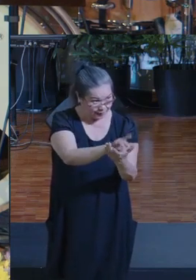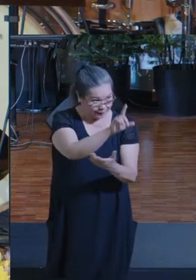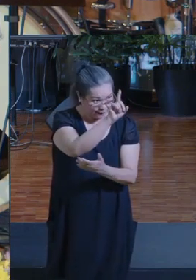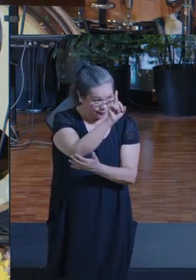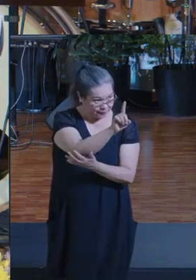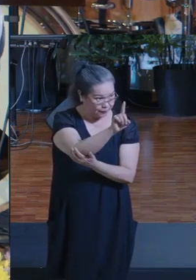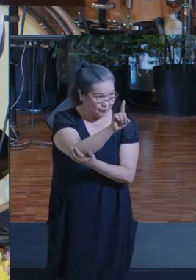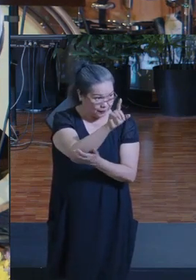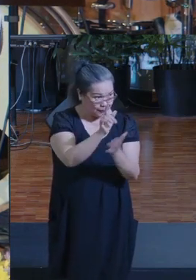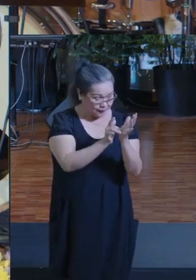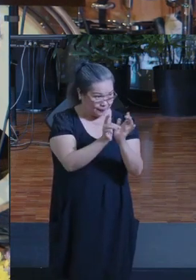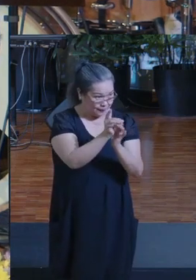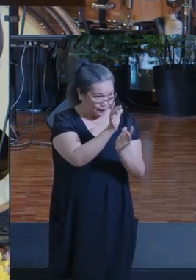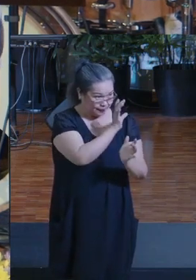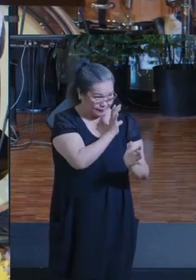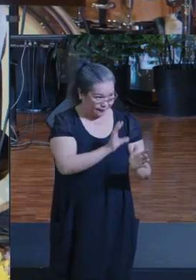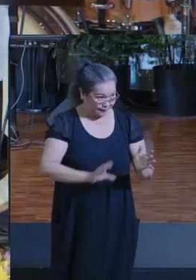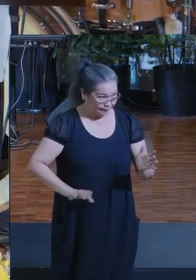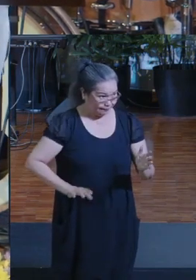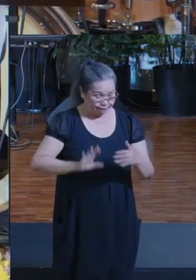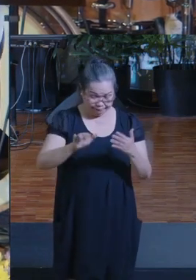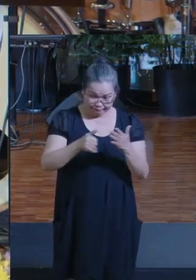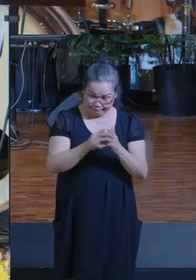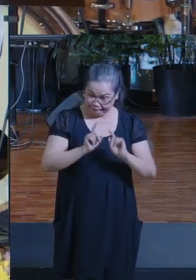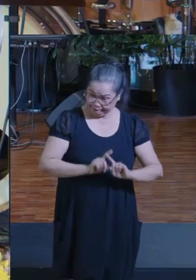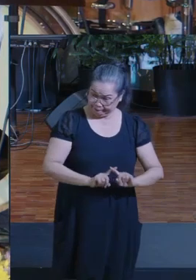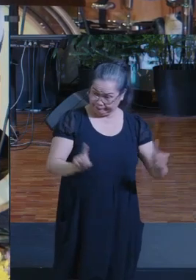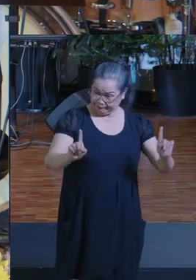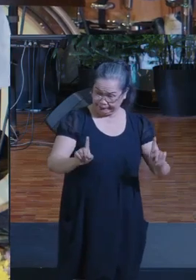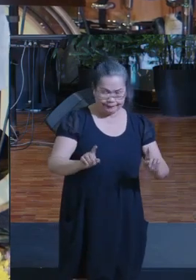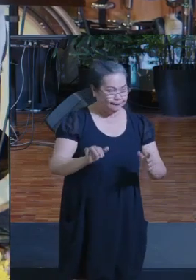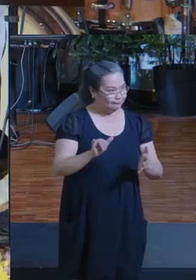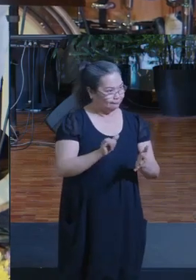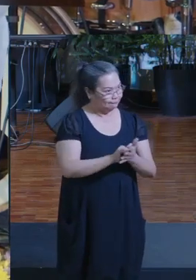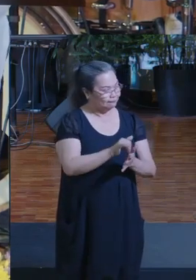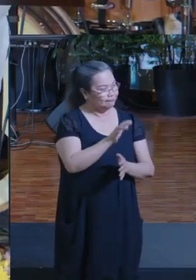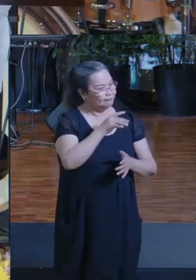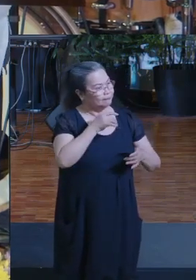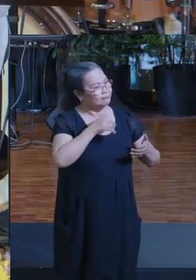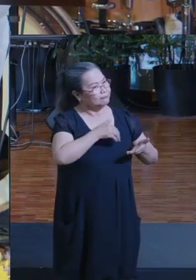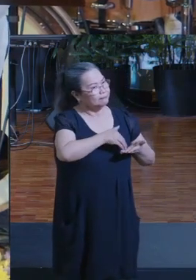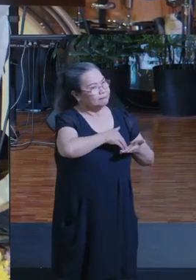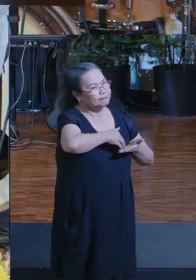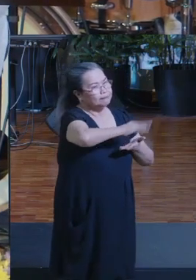Jesus, pagka naiba doon, dapat daw po ay